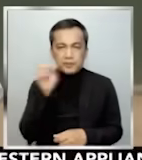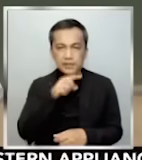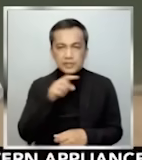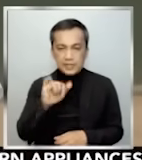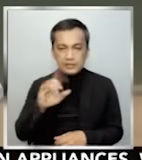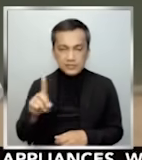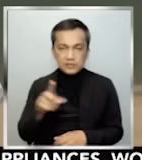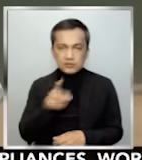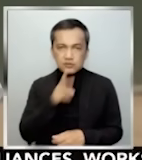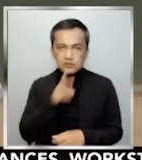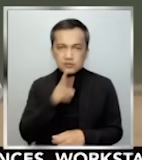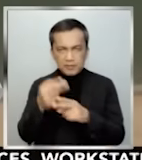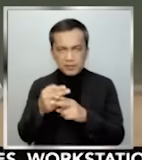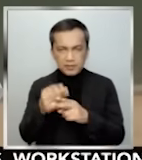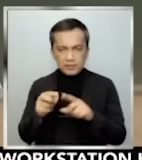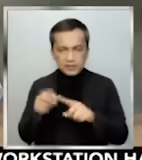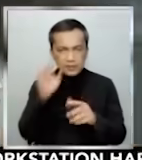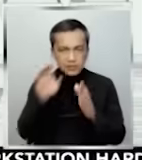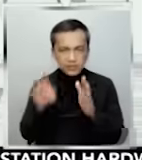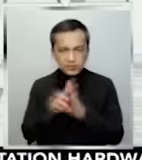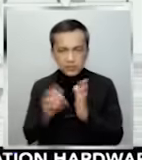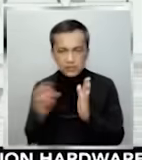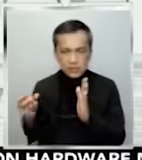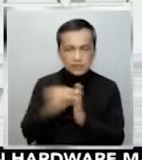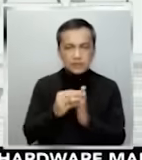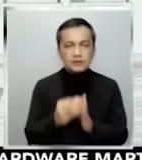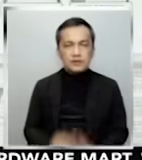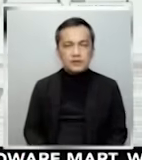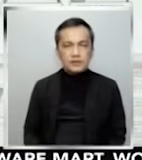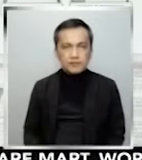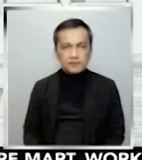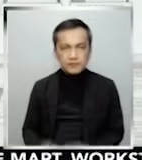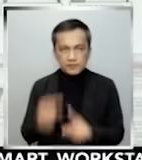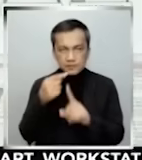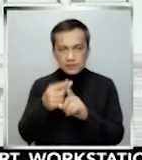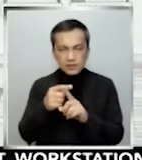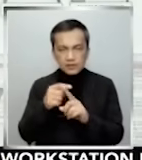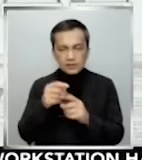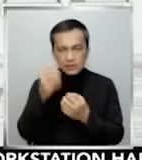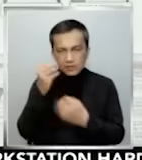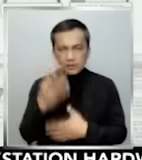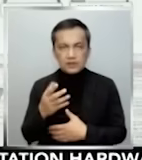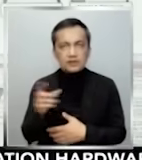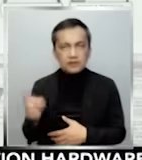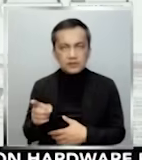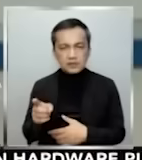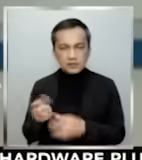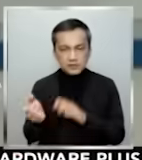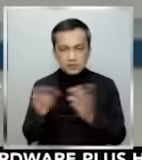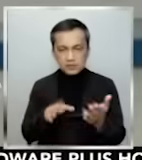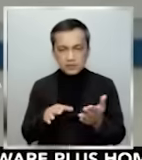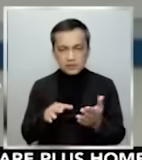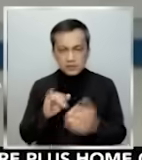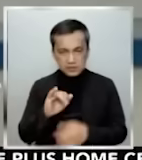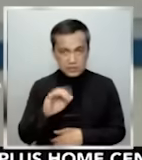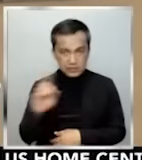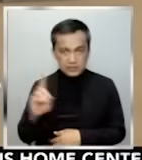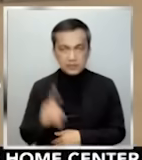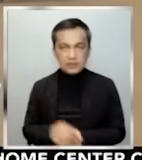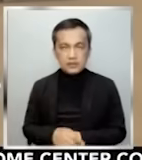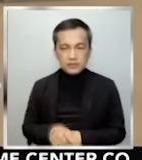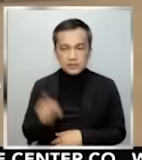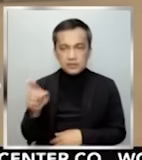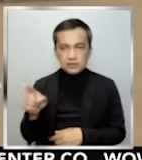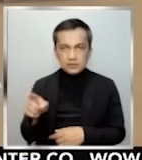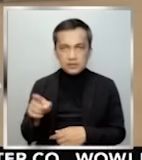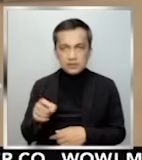pero litrato ng suspect ang nakalagay dito positive yung information ng namatay na yung nasa ID Ayan po ma'am souvenir po